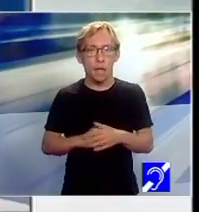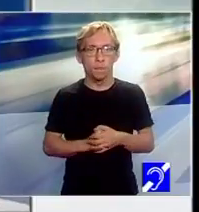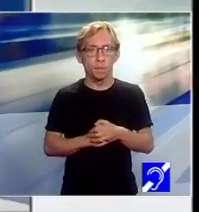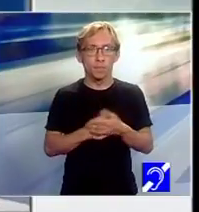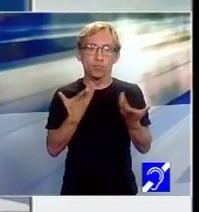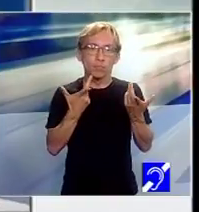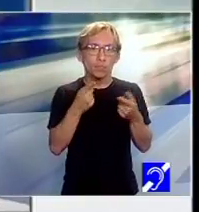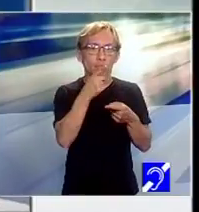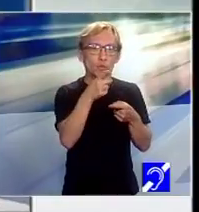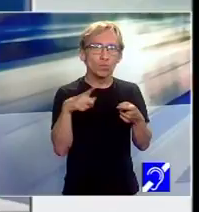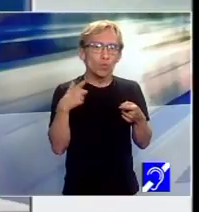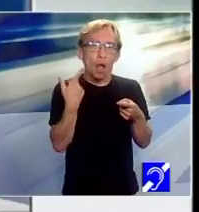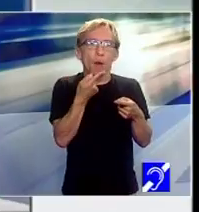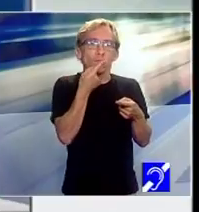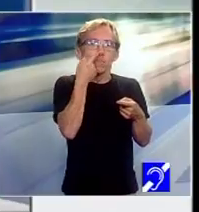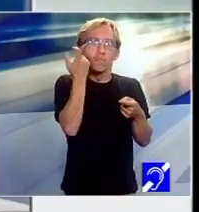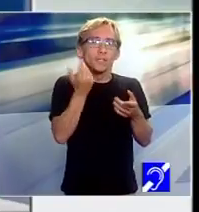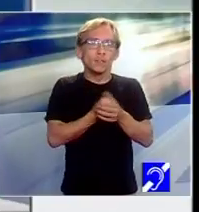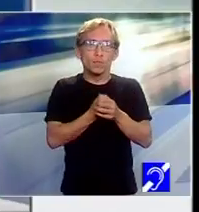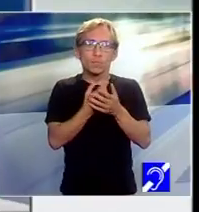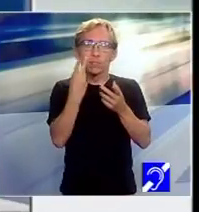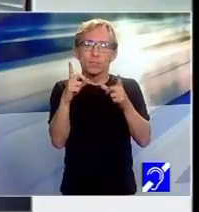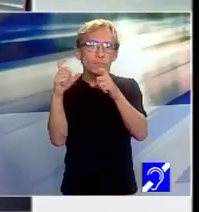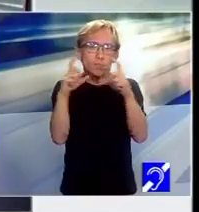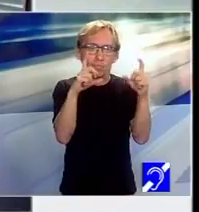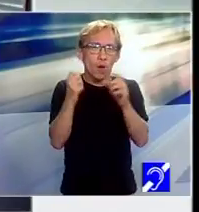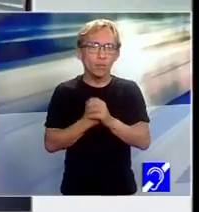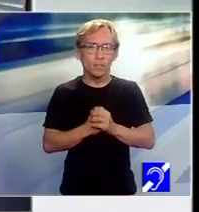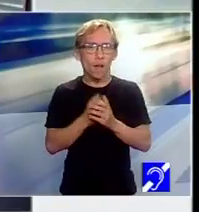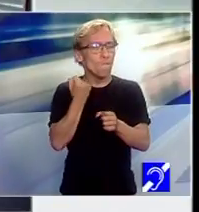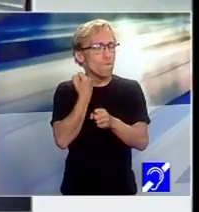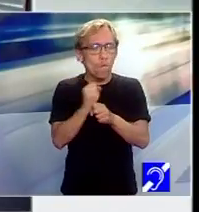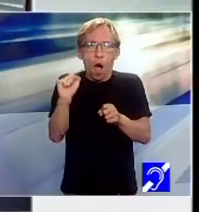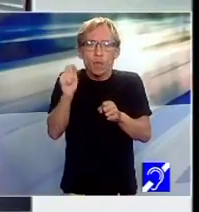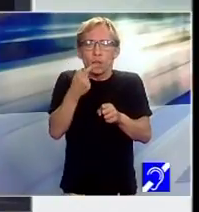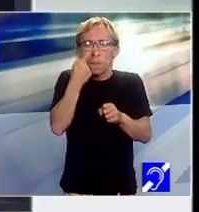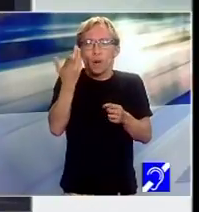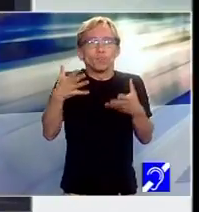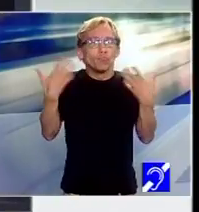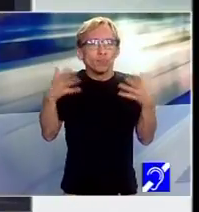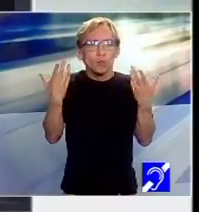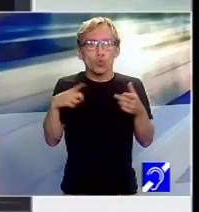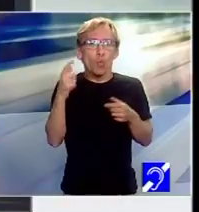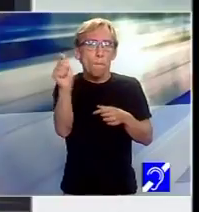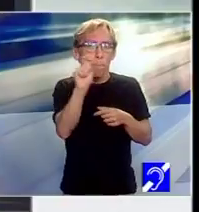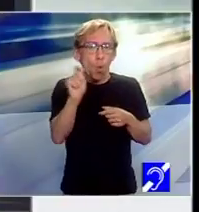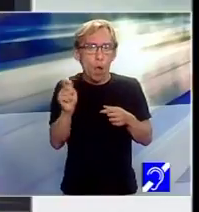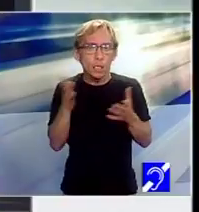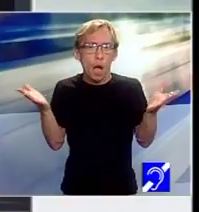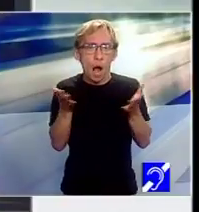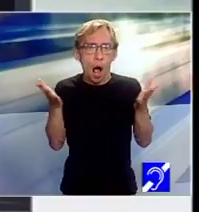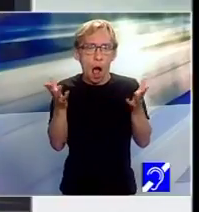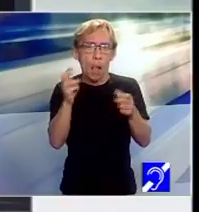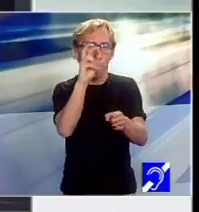Sunteți mândru de ce am văzut noi în imagini? Foarte mândru. Sunt niște proiecte care